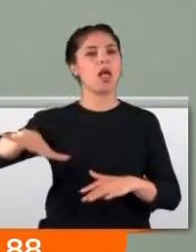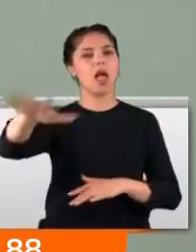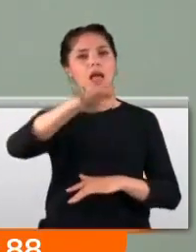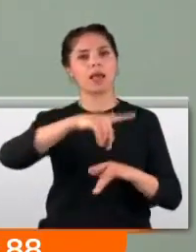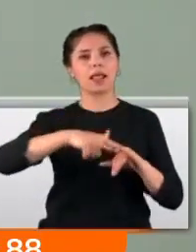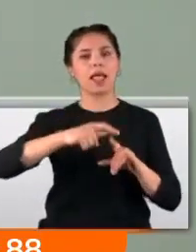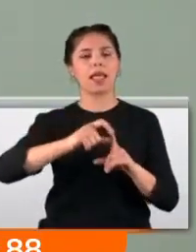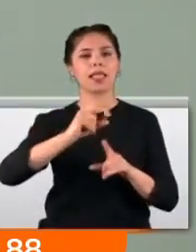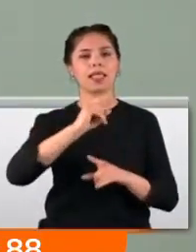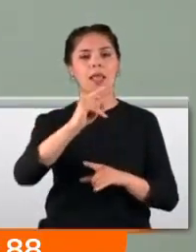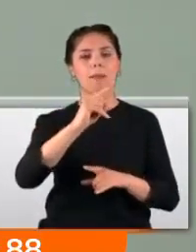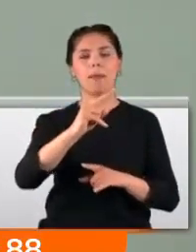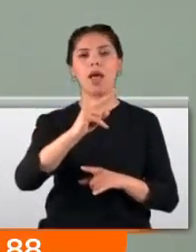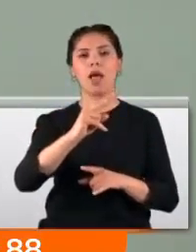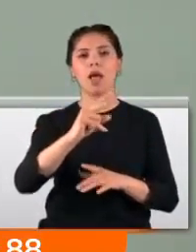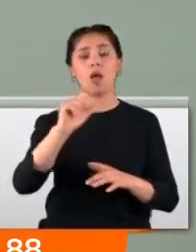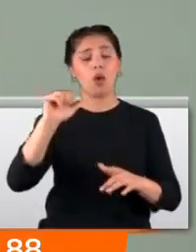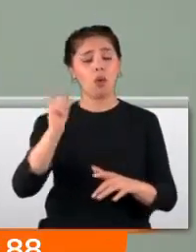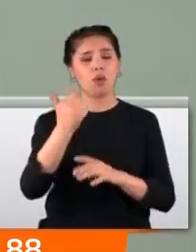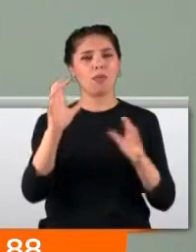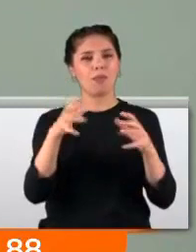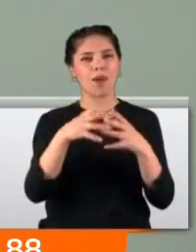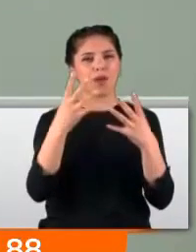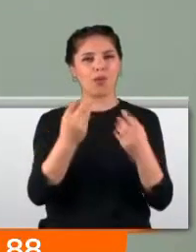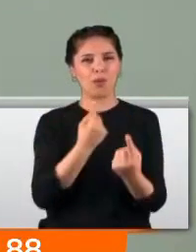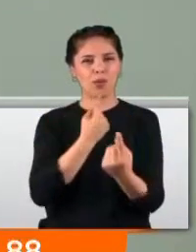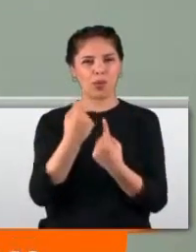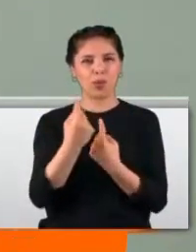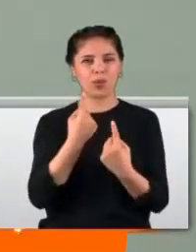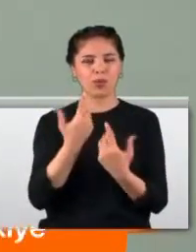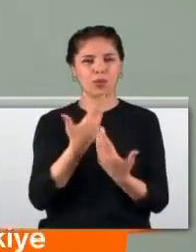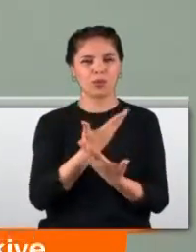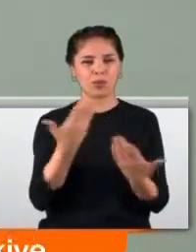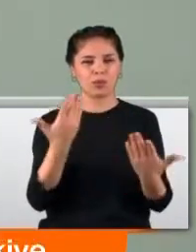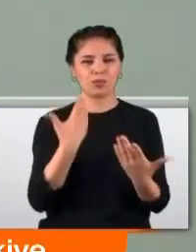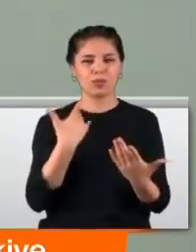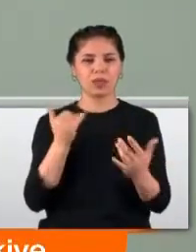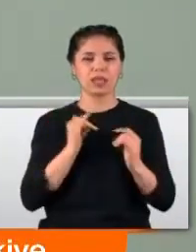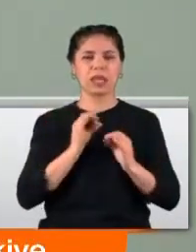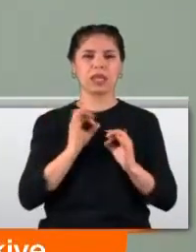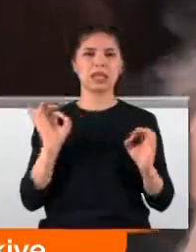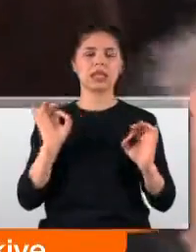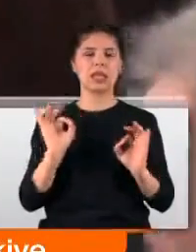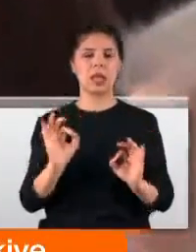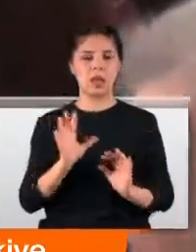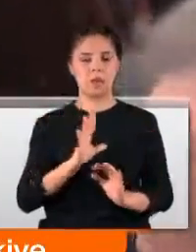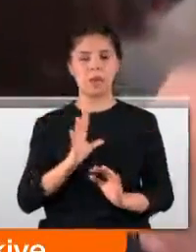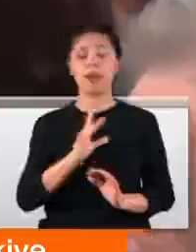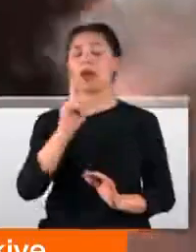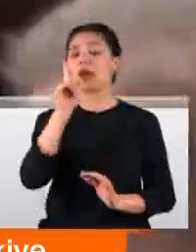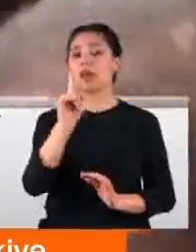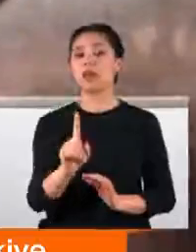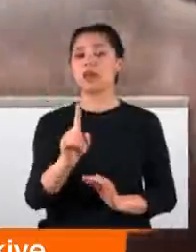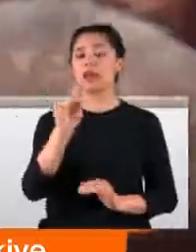denge partisi ve anahtar parti olacağını konuşuyordu. Bu beni çok rahatsız ediyordu açık söyleyeyim. İlk turun